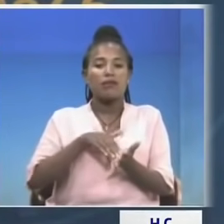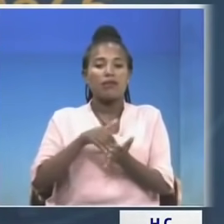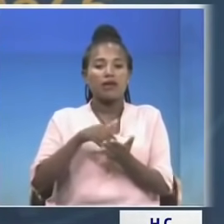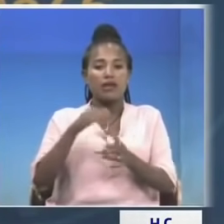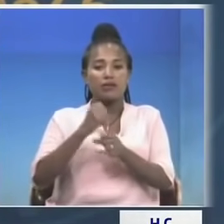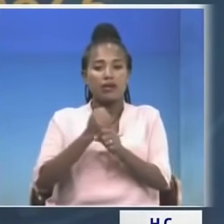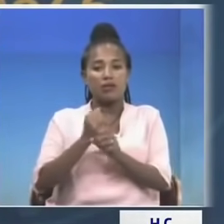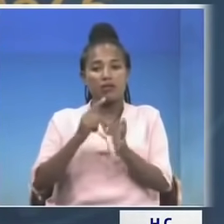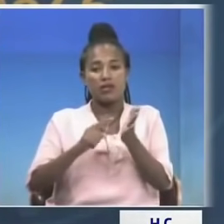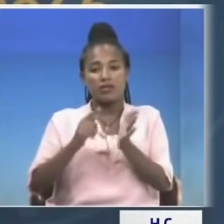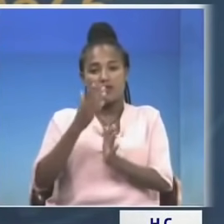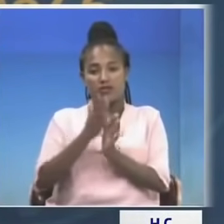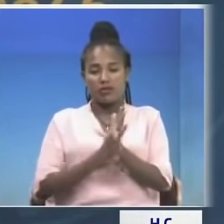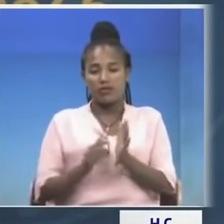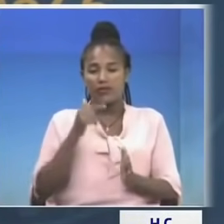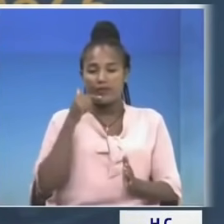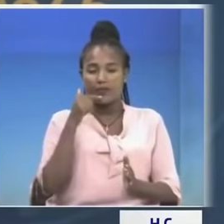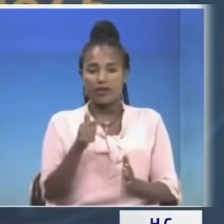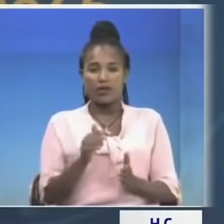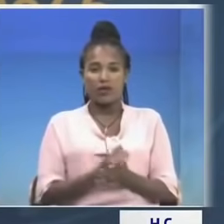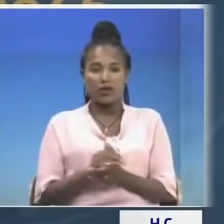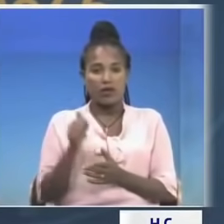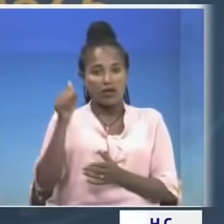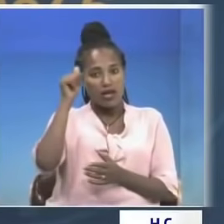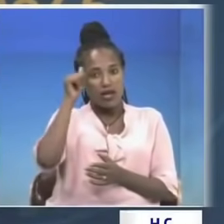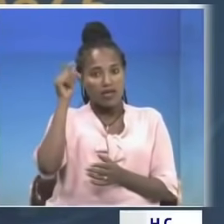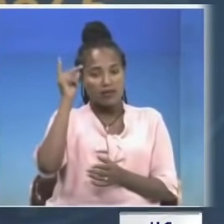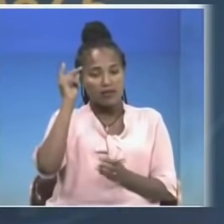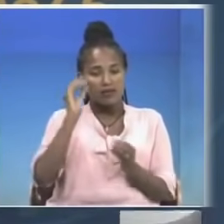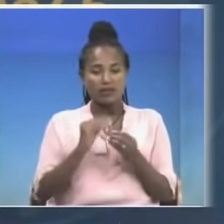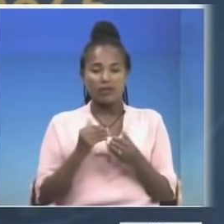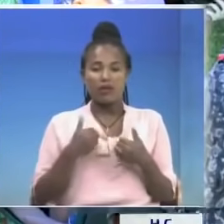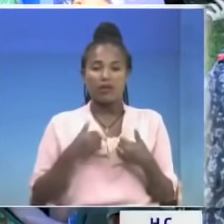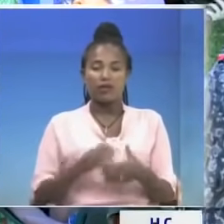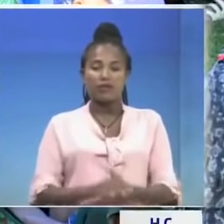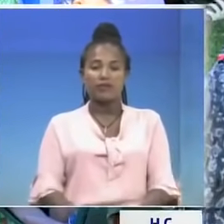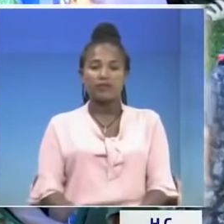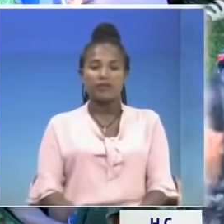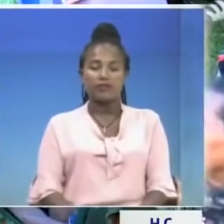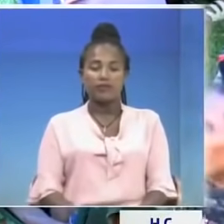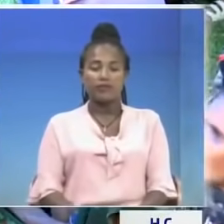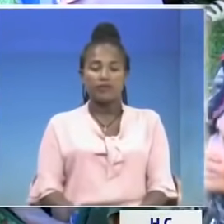ስራውን በግልጽ መፈጸሙን ተናግረዋል። አሊ ይመር ተጨማሪ አለው።